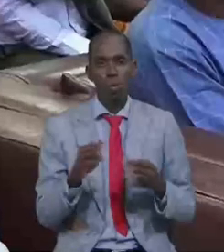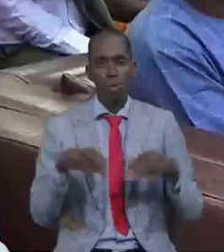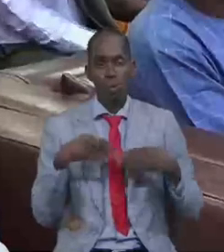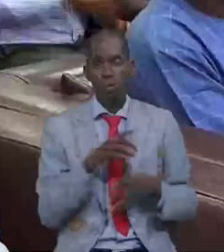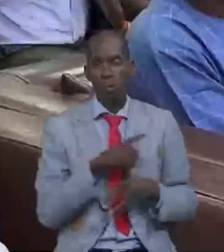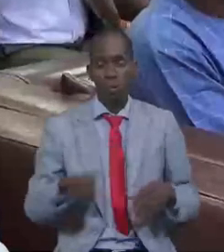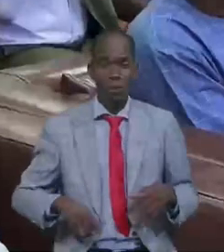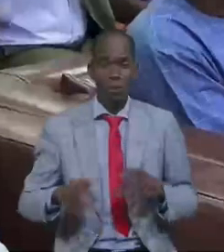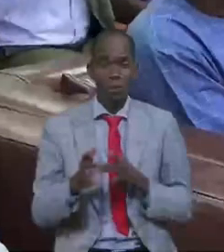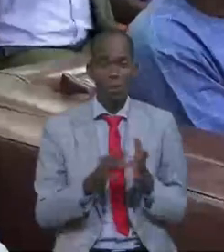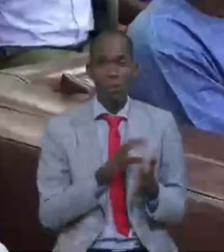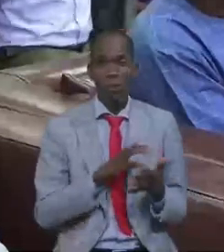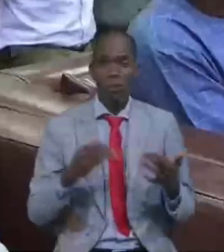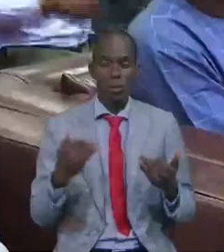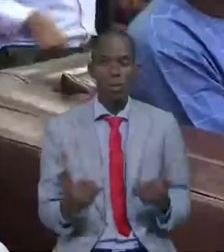recevez les fiches,